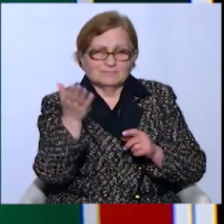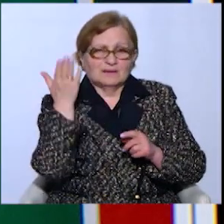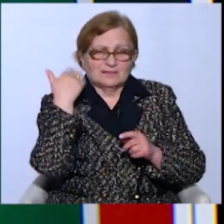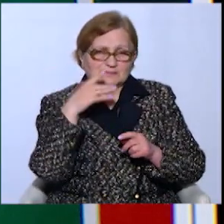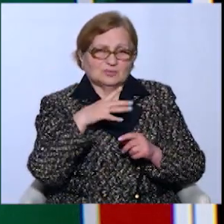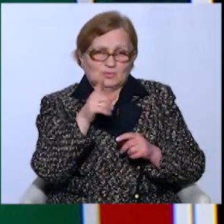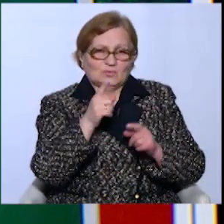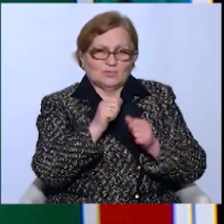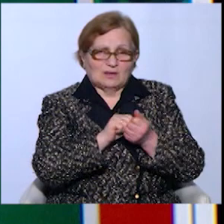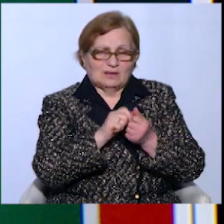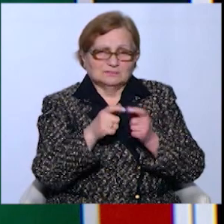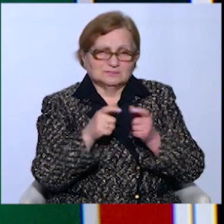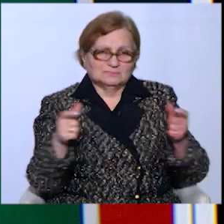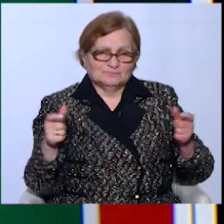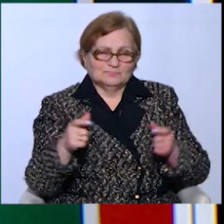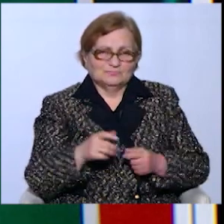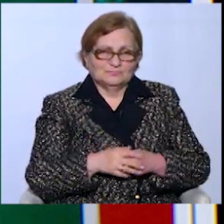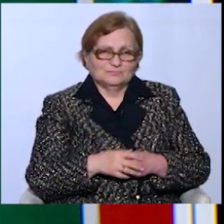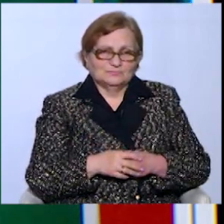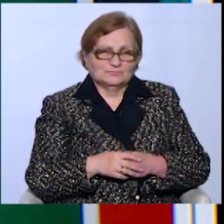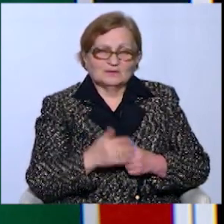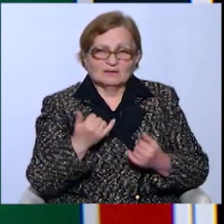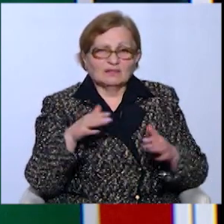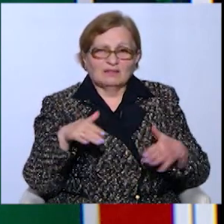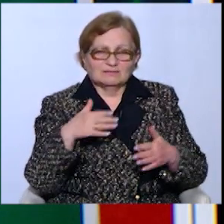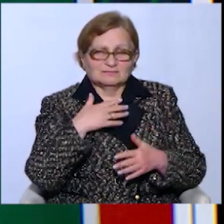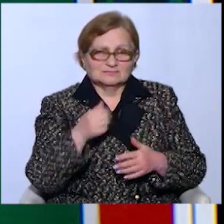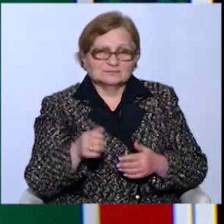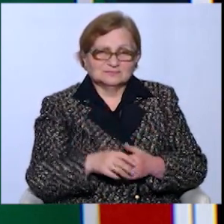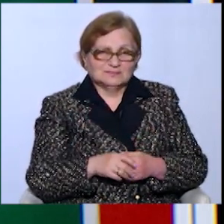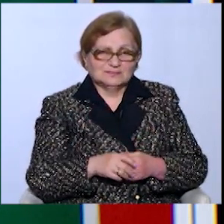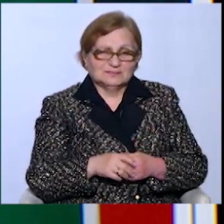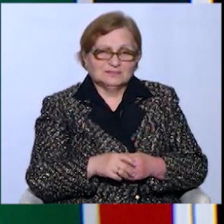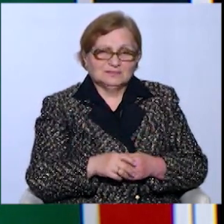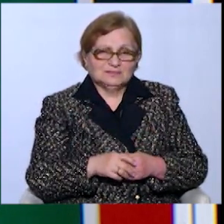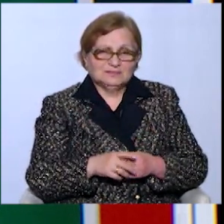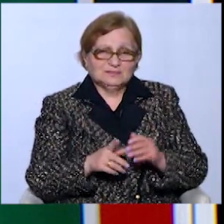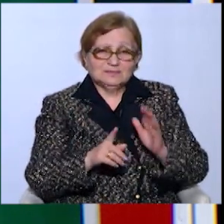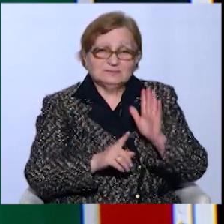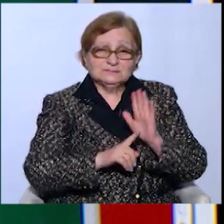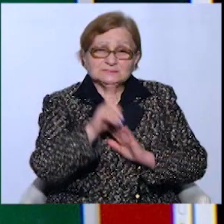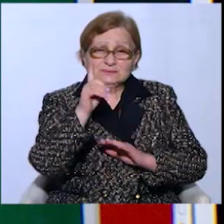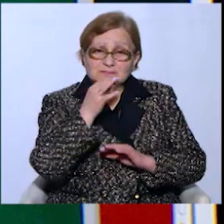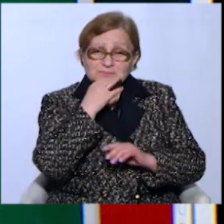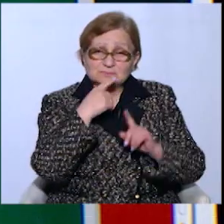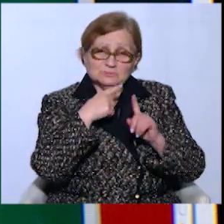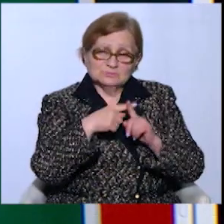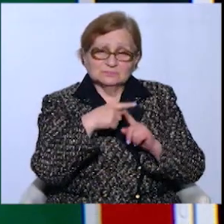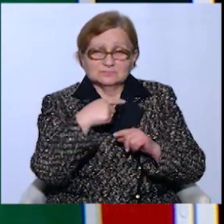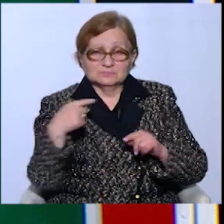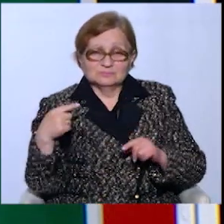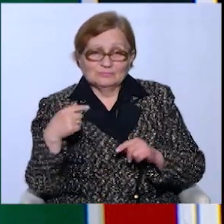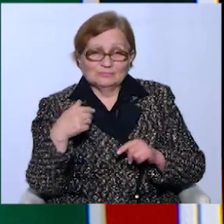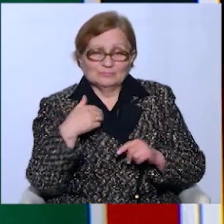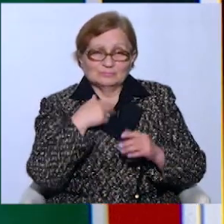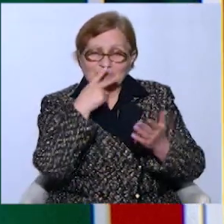გვექნებოდა. ახლა ასეთ 1-ლარიანებს ვეღარ შევხვდებით. სანამ დავიწყებდეთ მიმატებაზე და გამოკლებაზე საუბარს,